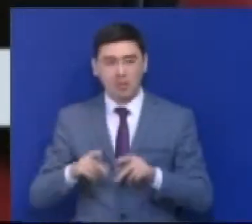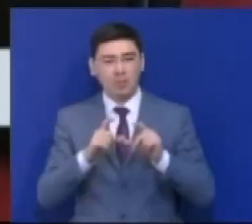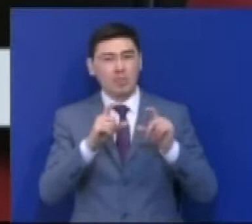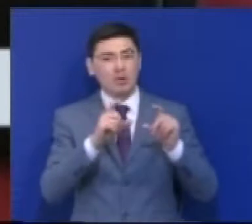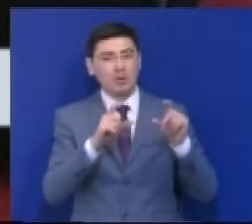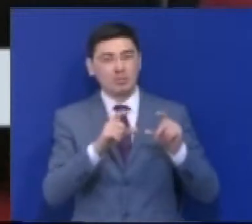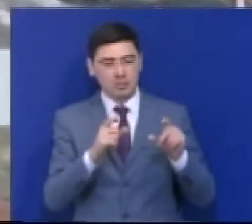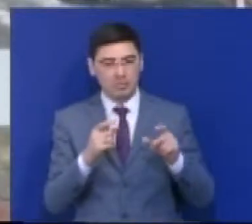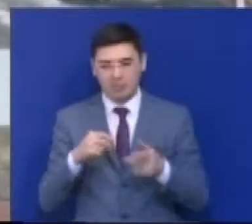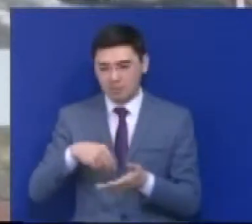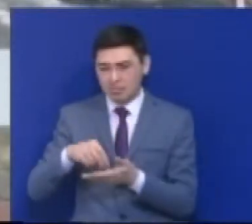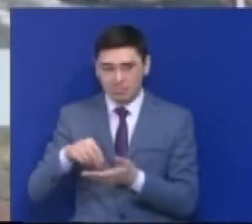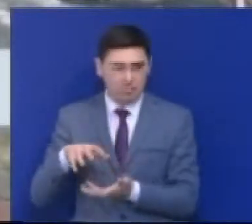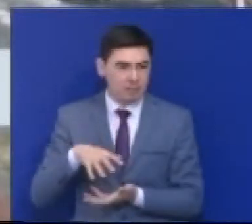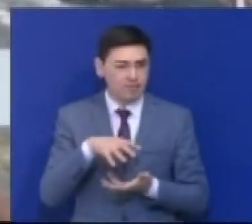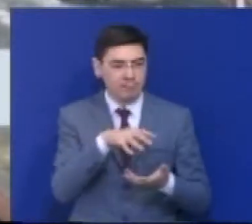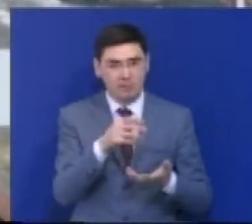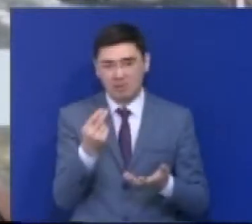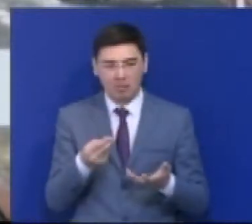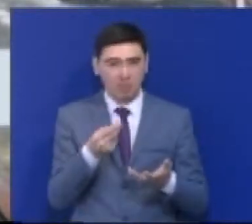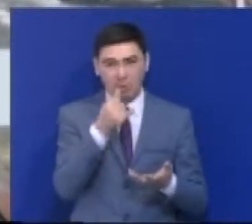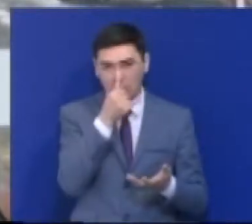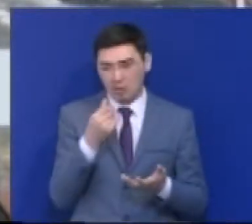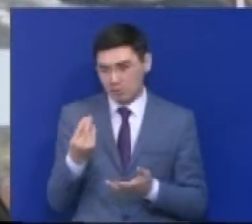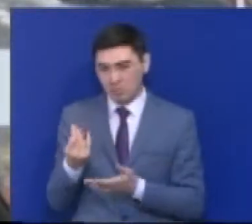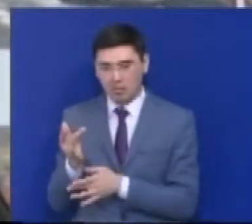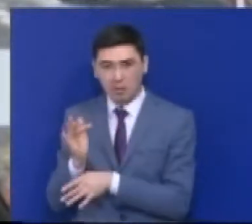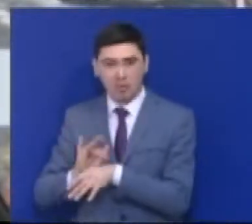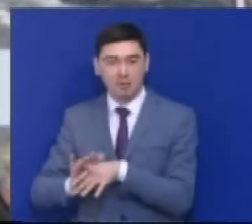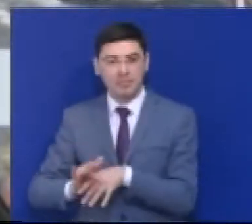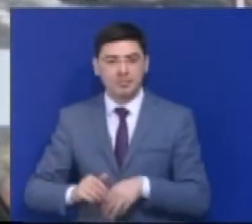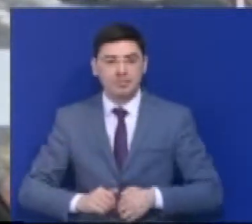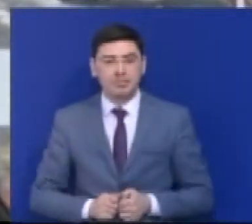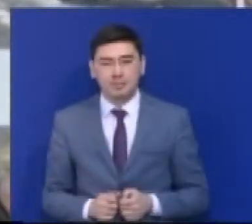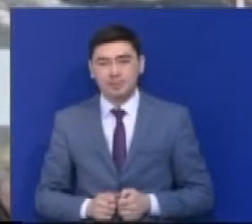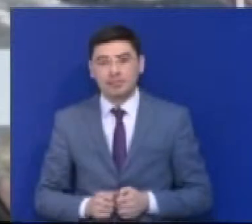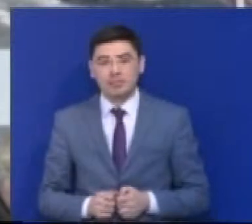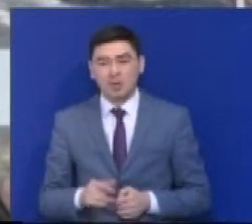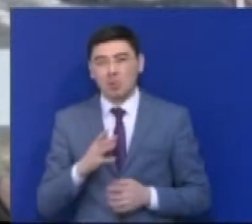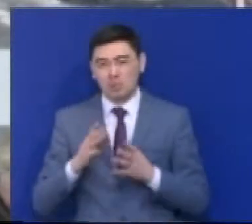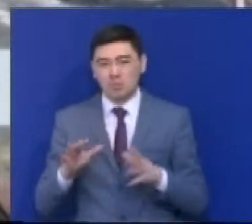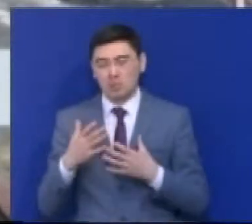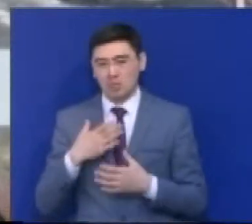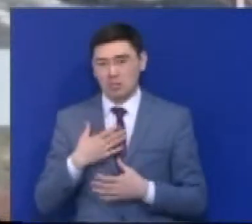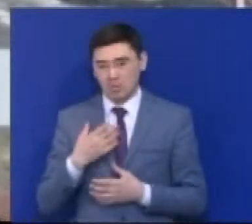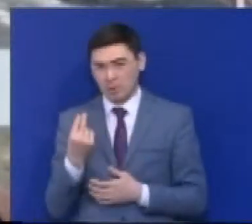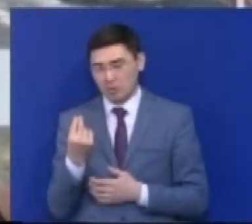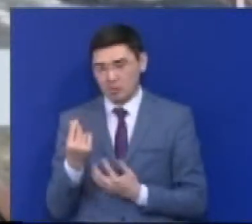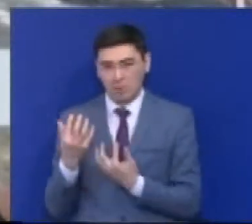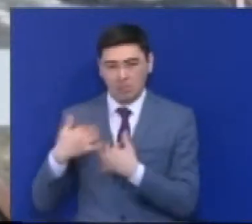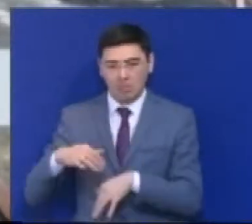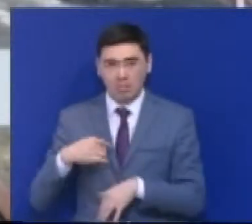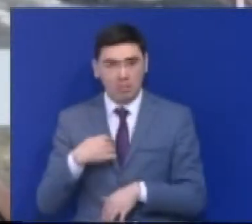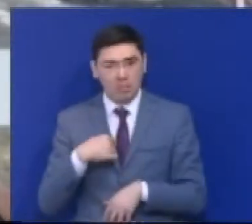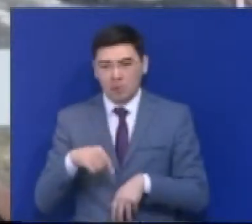соң таппай қалған. Супермаркеттер бар ғой, сол жерде жүрген кезде қалтамнан әмиянымды ұрлатып алған болатынмын. Тіпті өзім